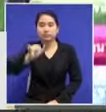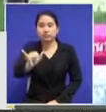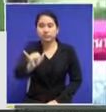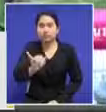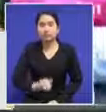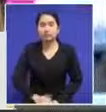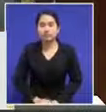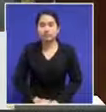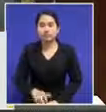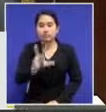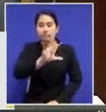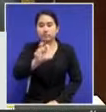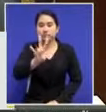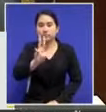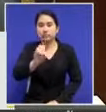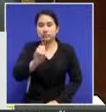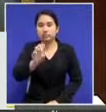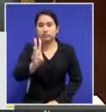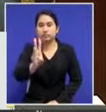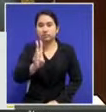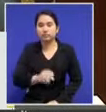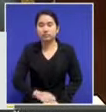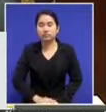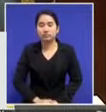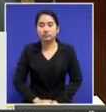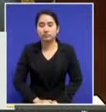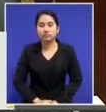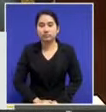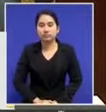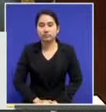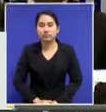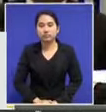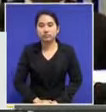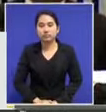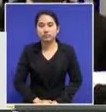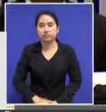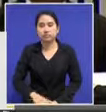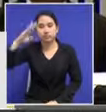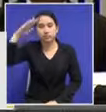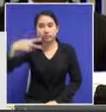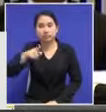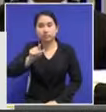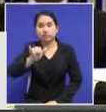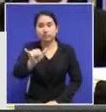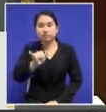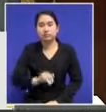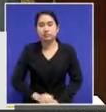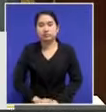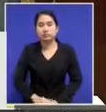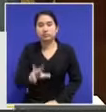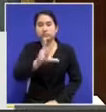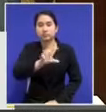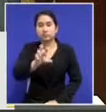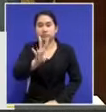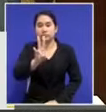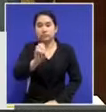ครับ 376พลตำรวจโทพิสันจุนดิลก พลเอกประยุทธ์จันทร์โอชาครับ 377